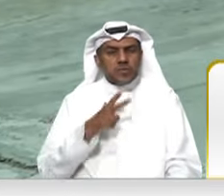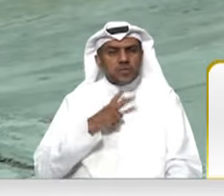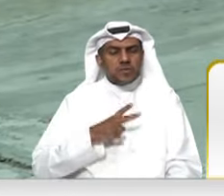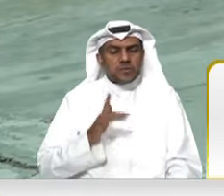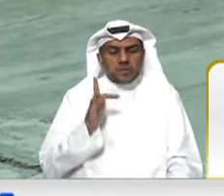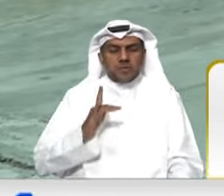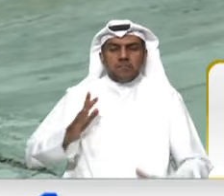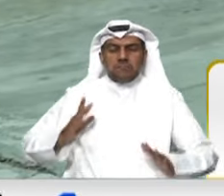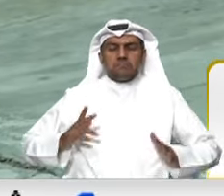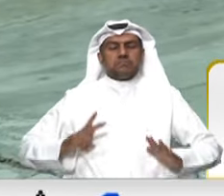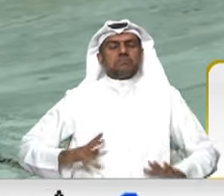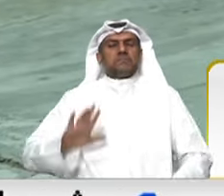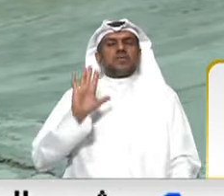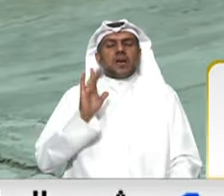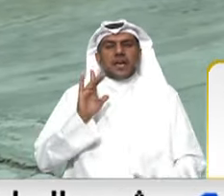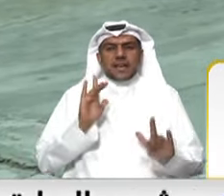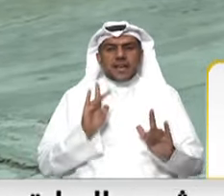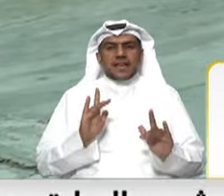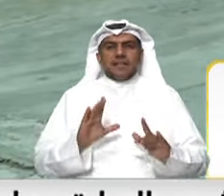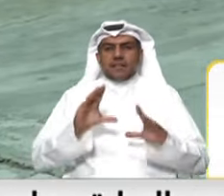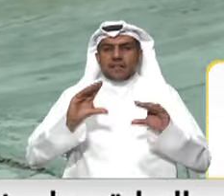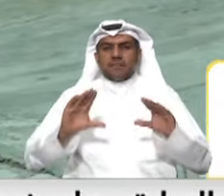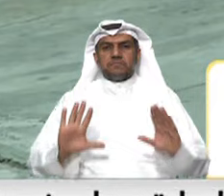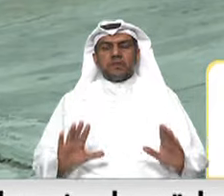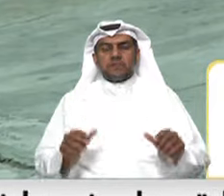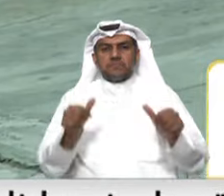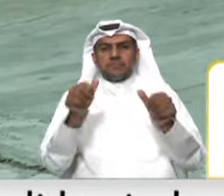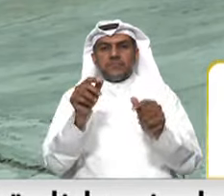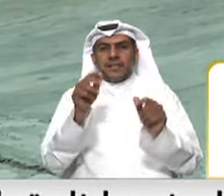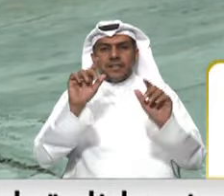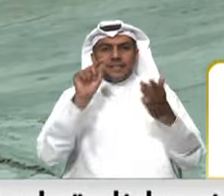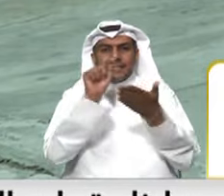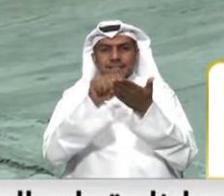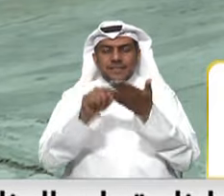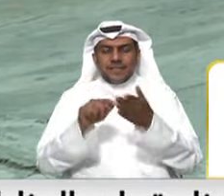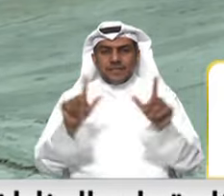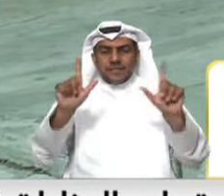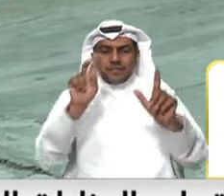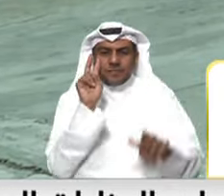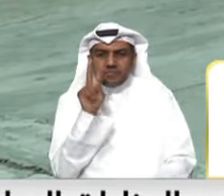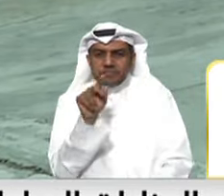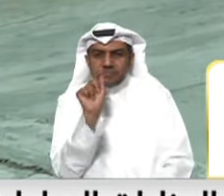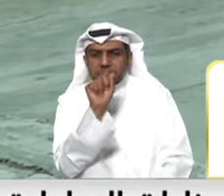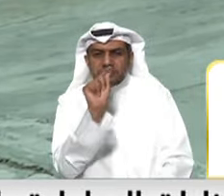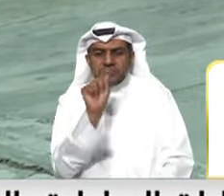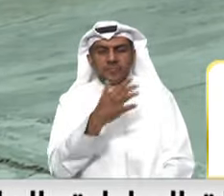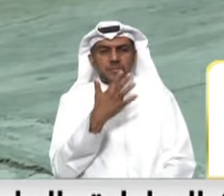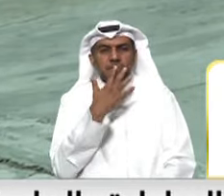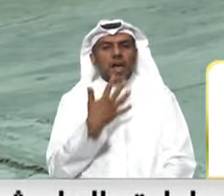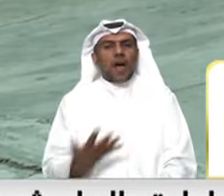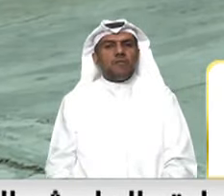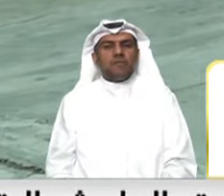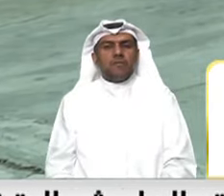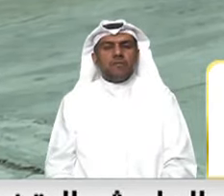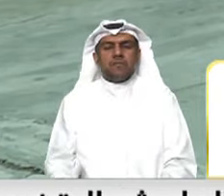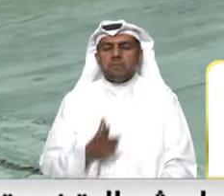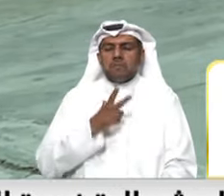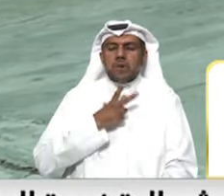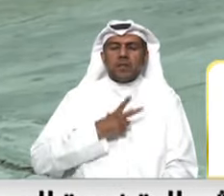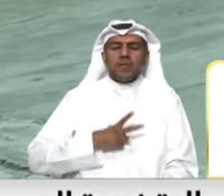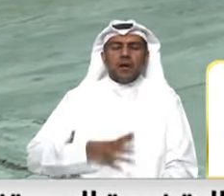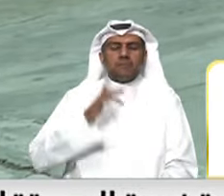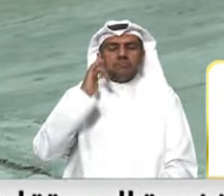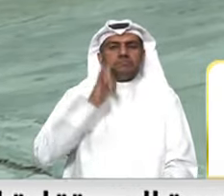الكراسي احدث انواع انظمه الترفيه وما يعني والاجهزه ووسائل الراحه